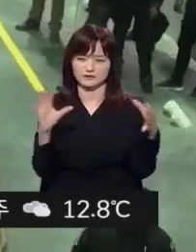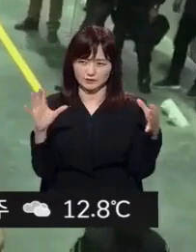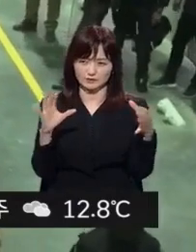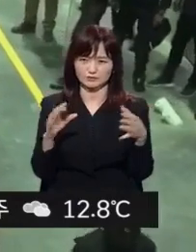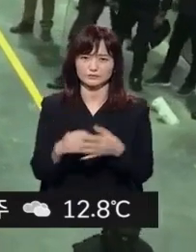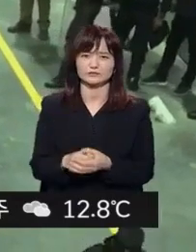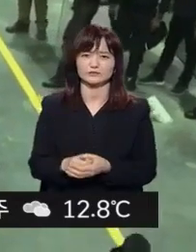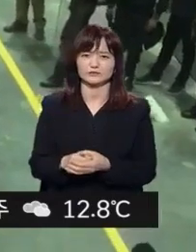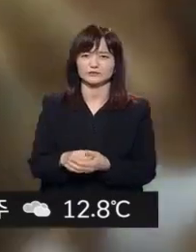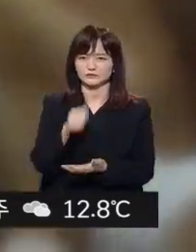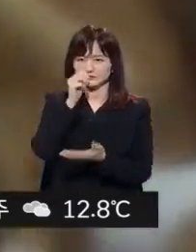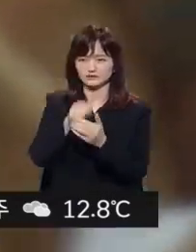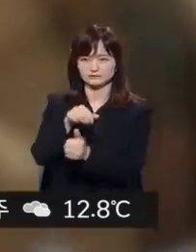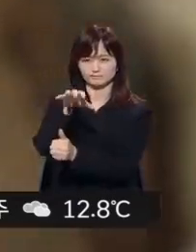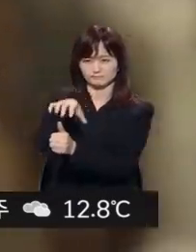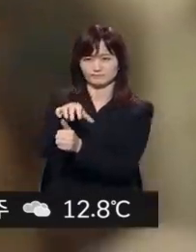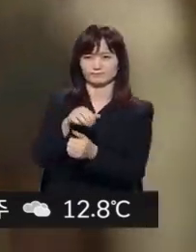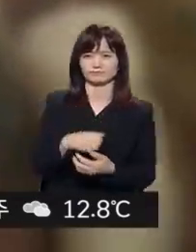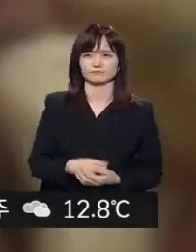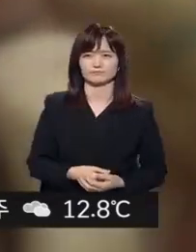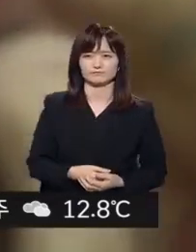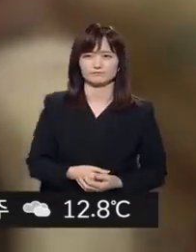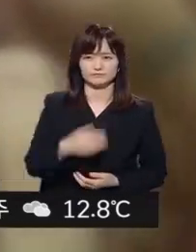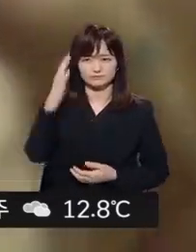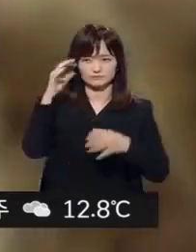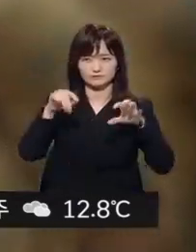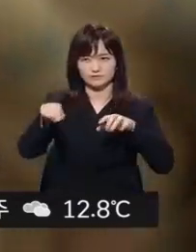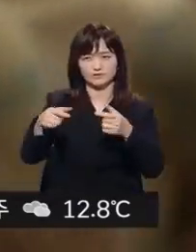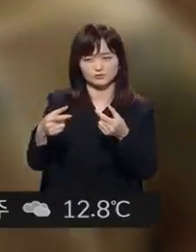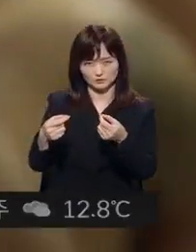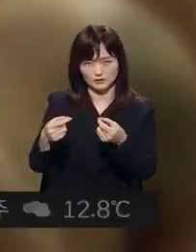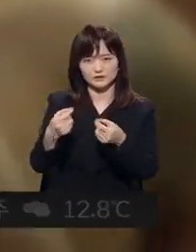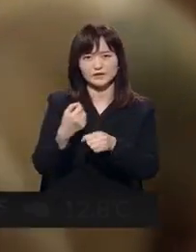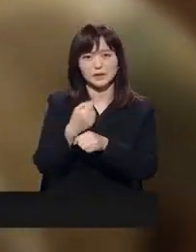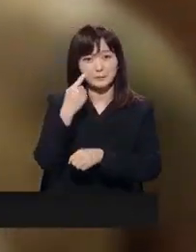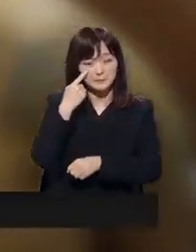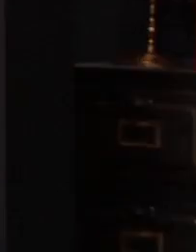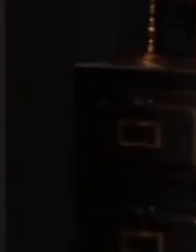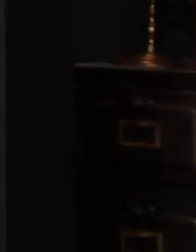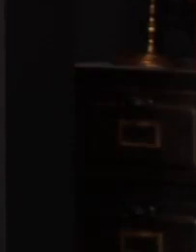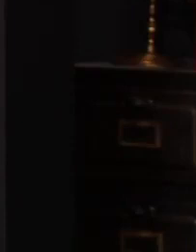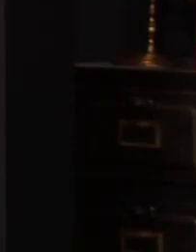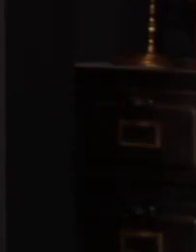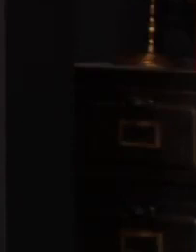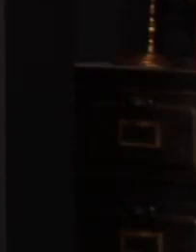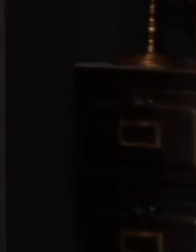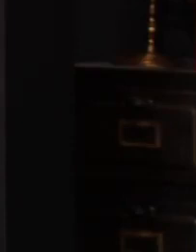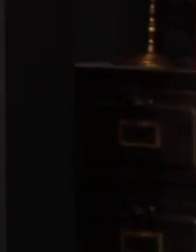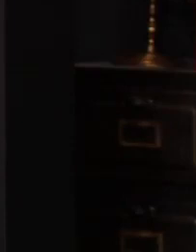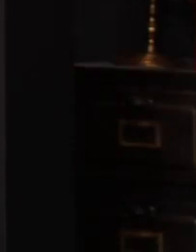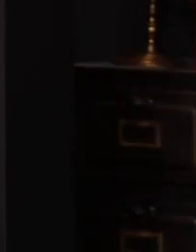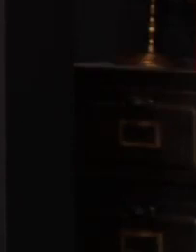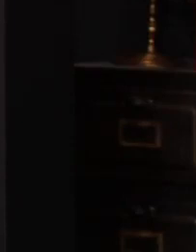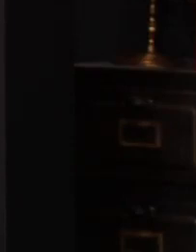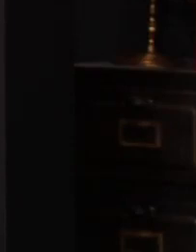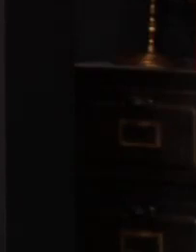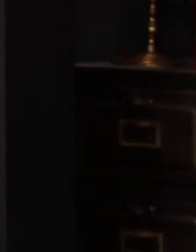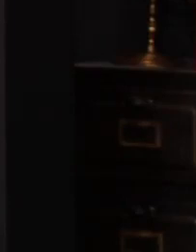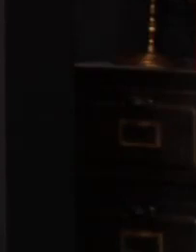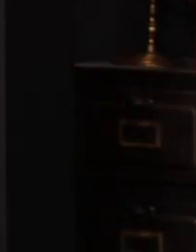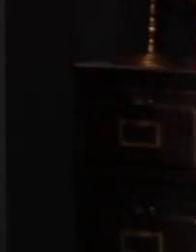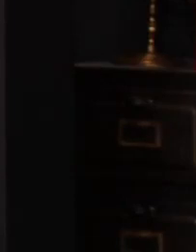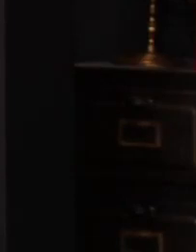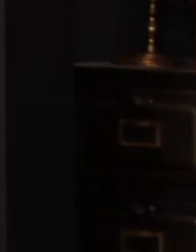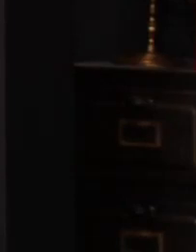합니다. 자, 일단 뭐 채팅창에선 우리나라도 저렇게 하자 뭐 이렇게 말씀을 하시네요. 사건의 진실을 추적하고